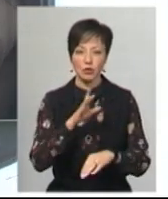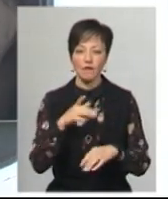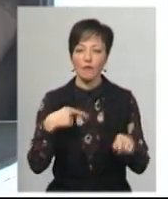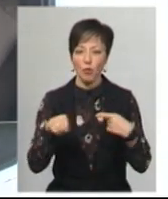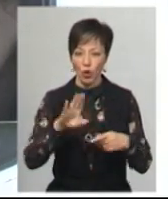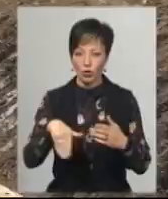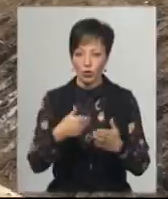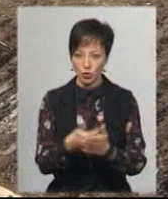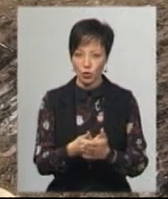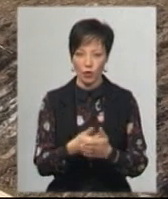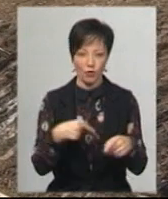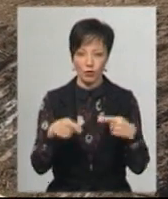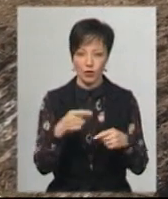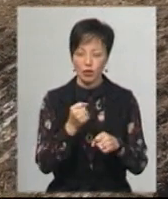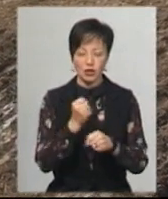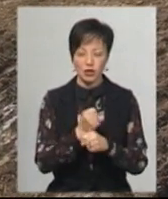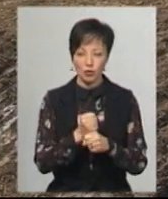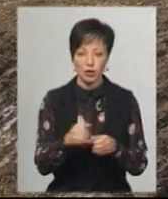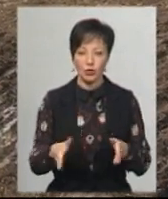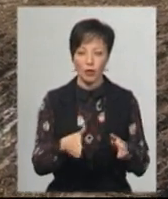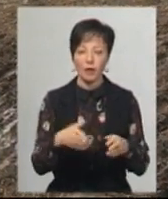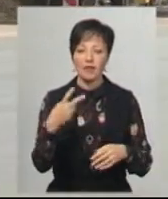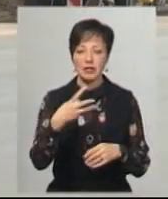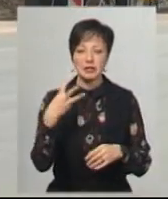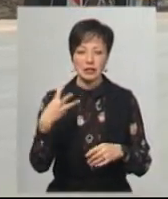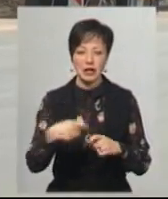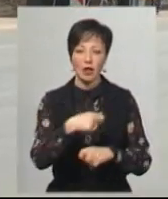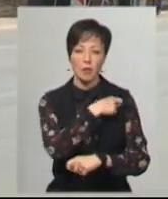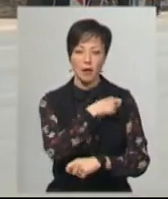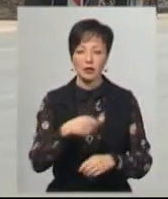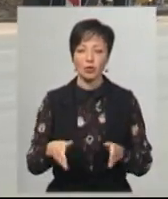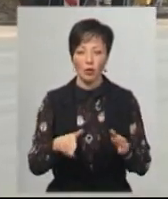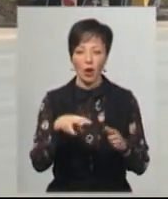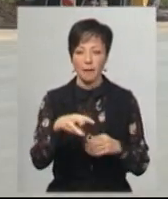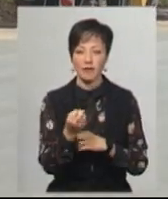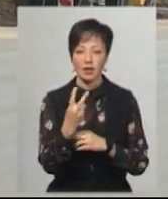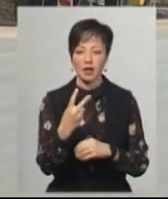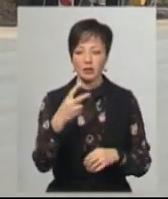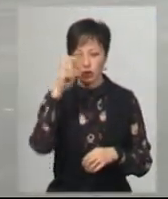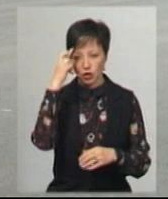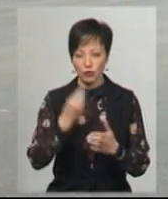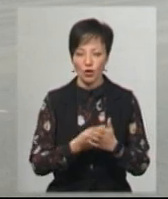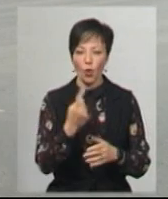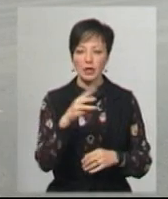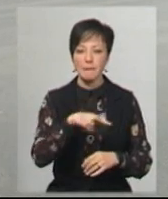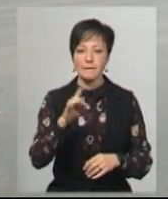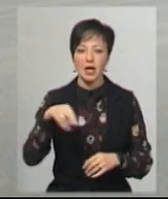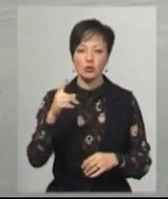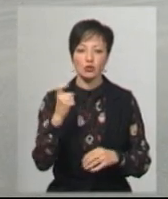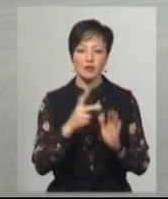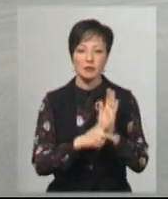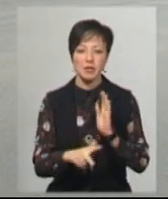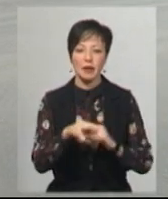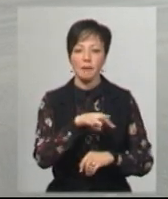досі пор цю дорогу не зробили. На ремонт 23 кілометрів дороги М-12 з державного бюджету взяли 1 мільярд 182 мільйони 700